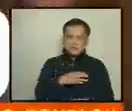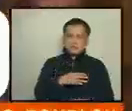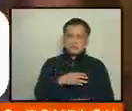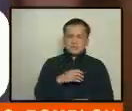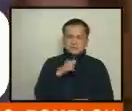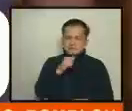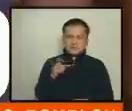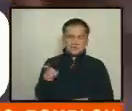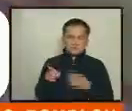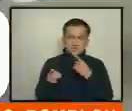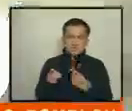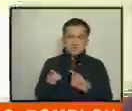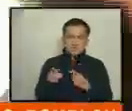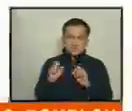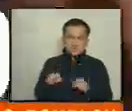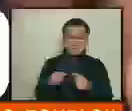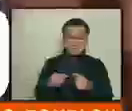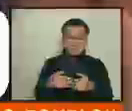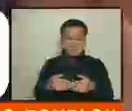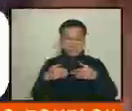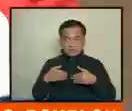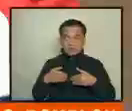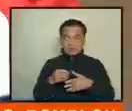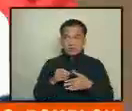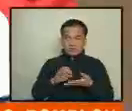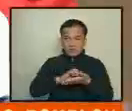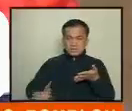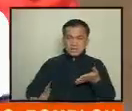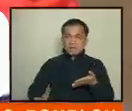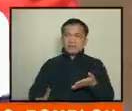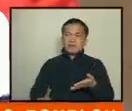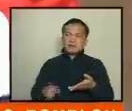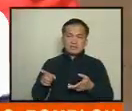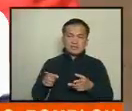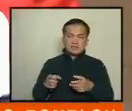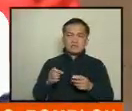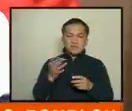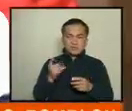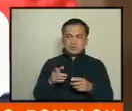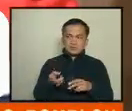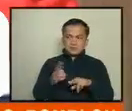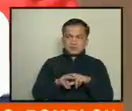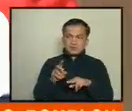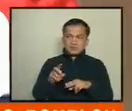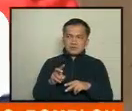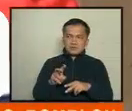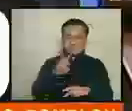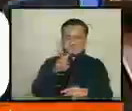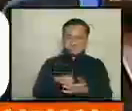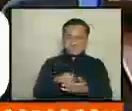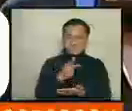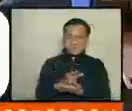Kamara. Hindi naman daw niya ito maaaring iatras o bawasan pa. Kaya dinagdagan na lang niya ito ng